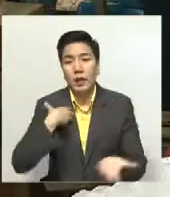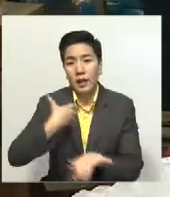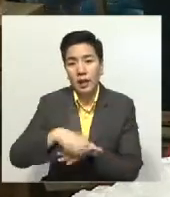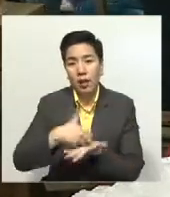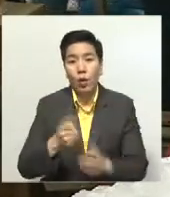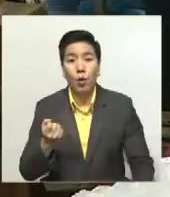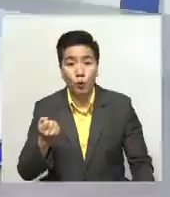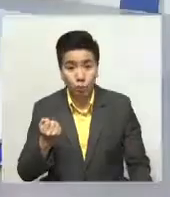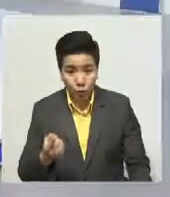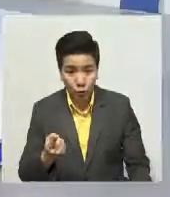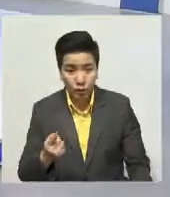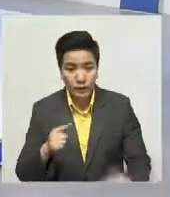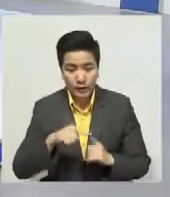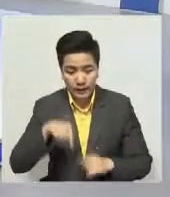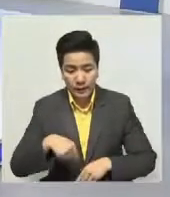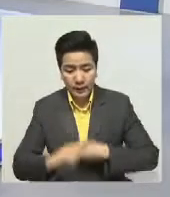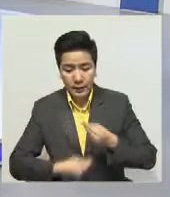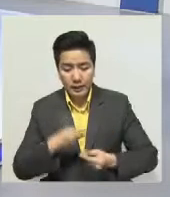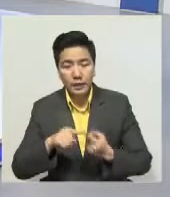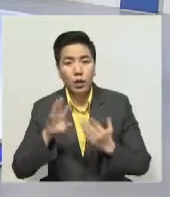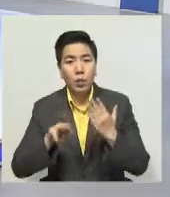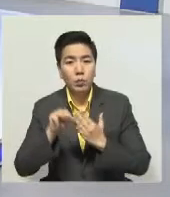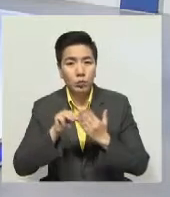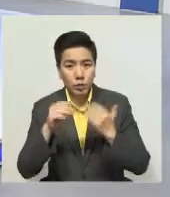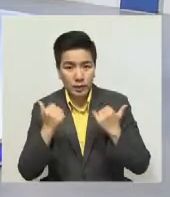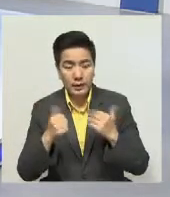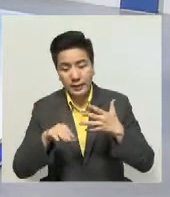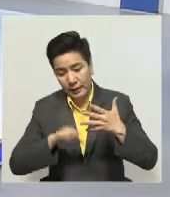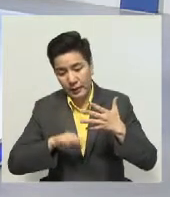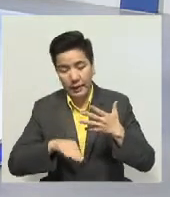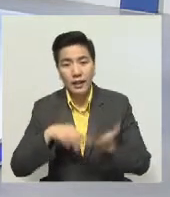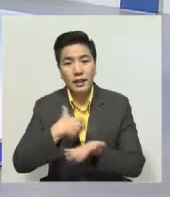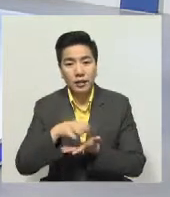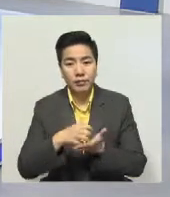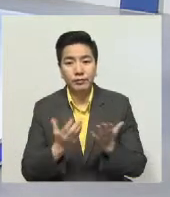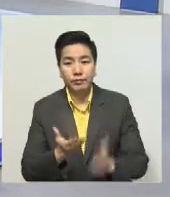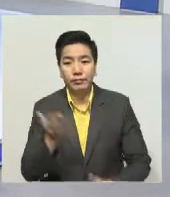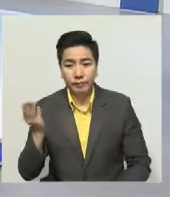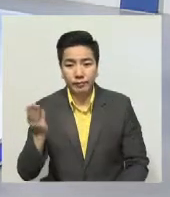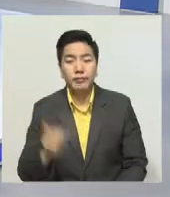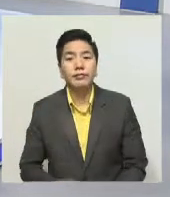านสดที่บริเวณตลาดอินโดจีนชั้นใต้ดินค่ะช่วงนี้เชิญกลับไปที่คุณปวีณาแล้วก็คุณสกลกฎค่ะ